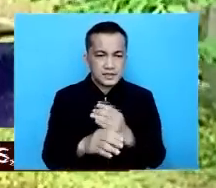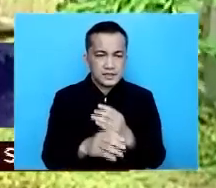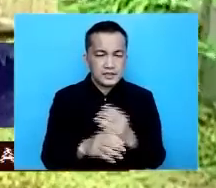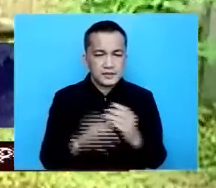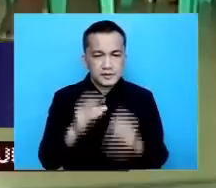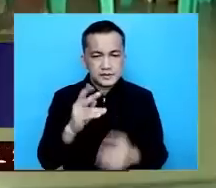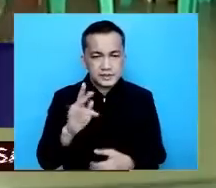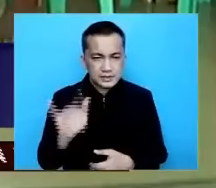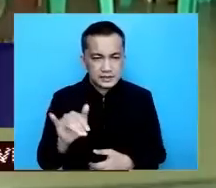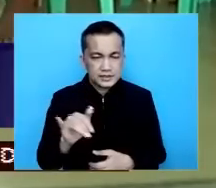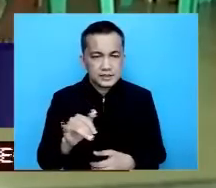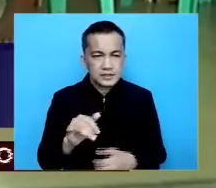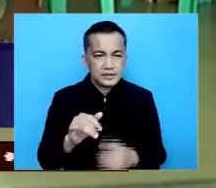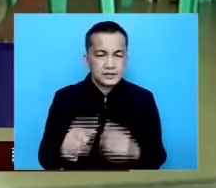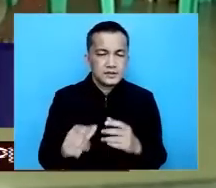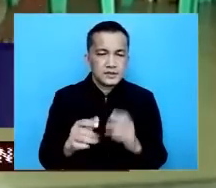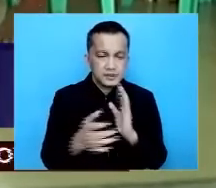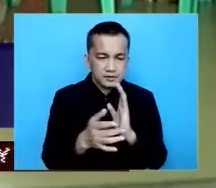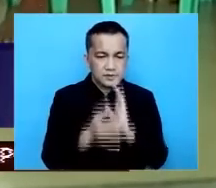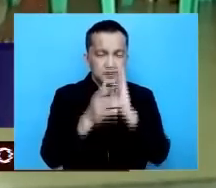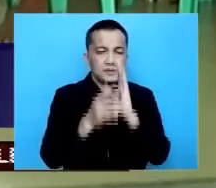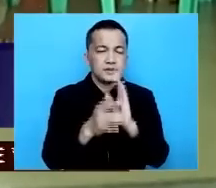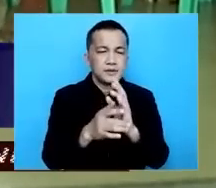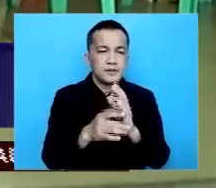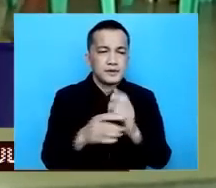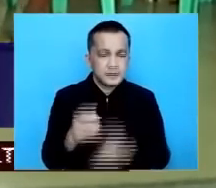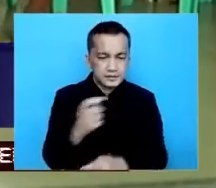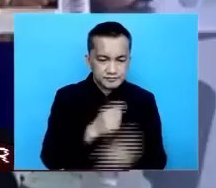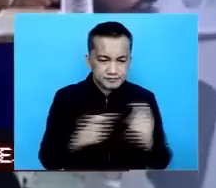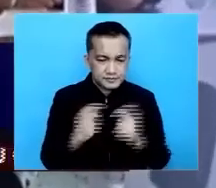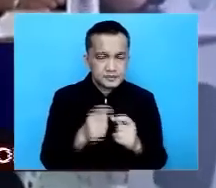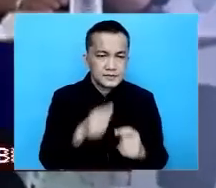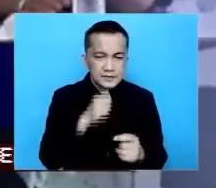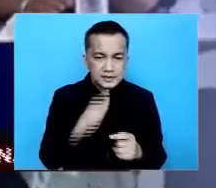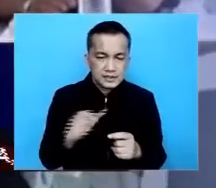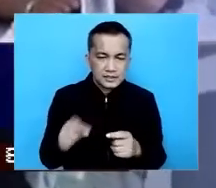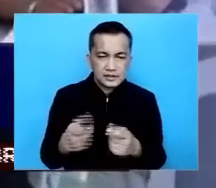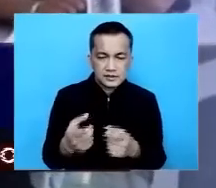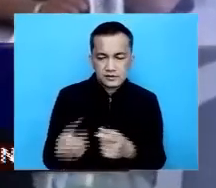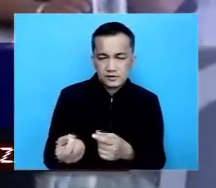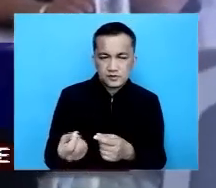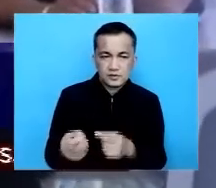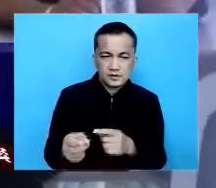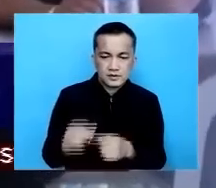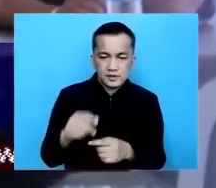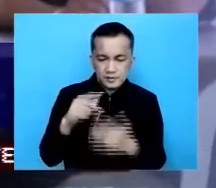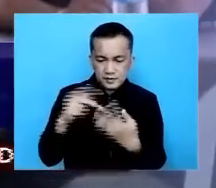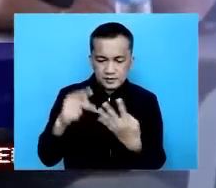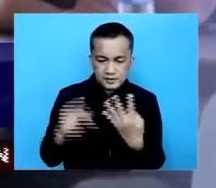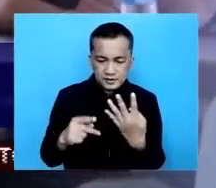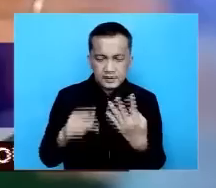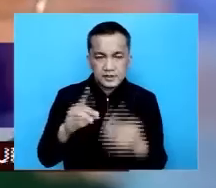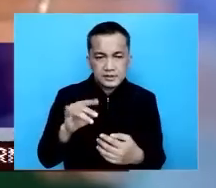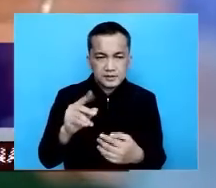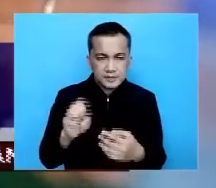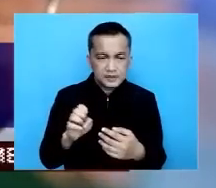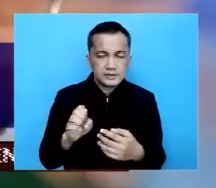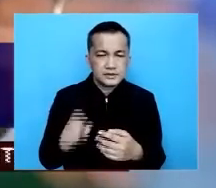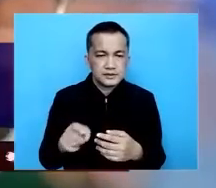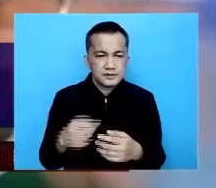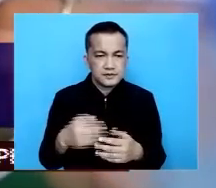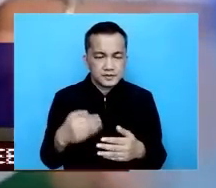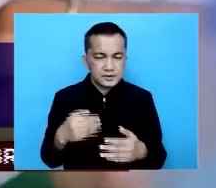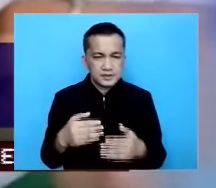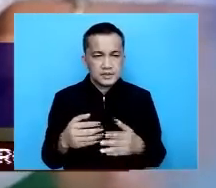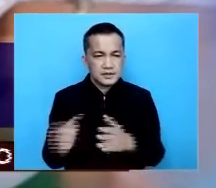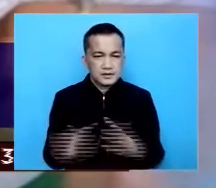ang pag-digitize sa mga transaksyon ng ahensya. Hindi na raw gagalawin ni Gatchalian ang nadatnan na 4-piece database na naunang inayos sa ilalim